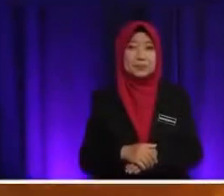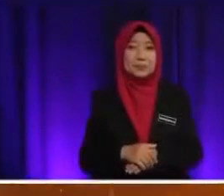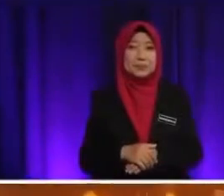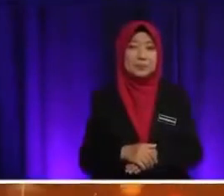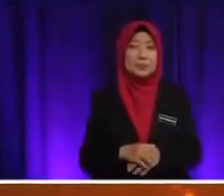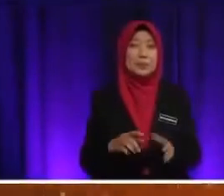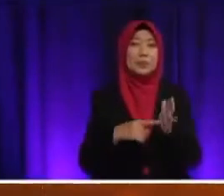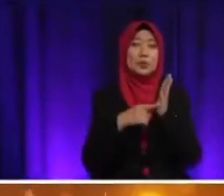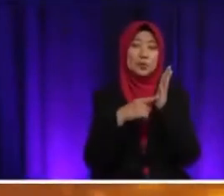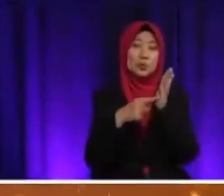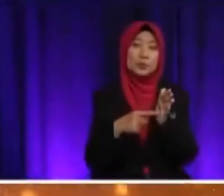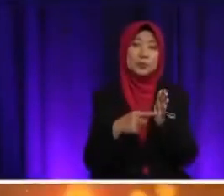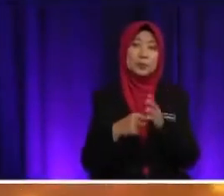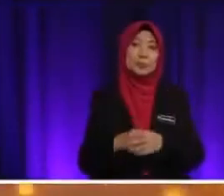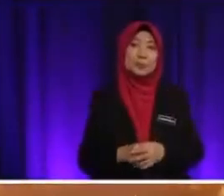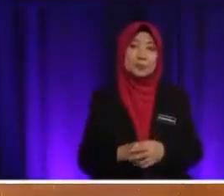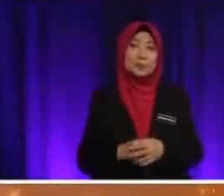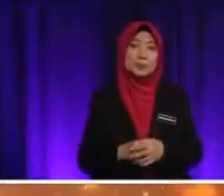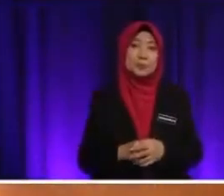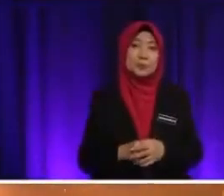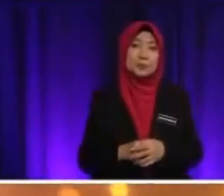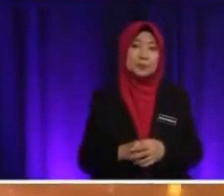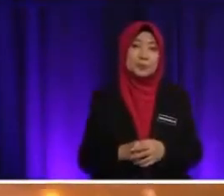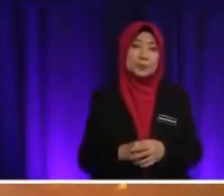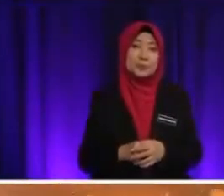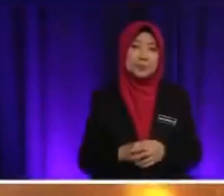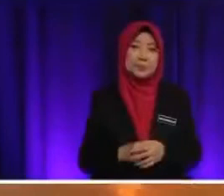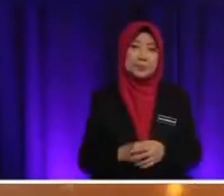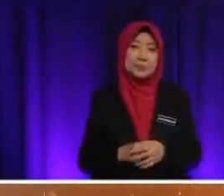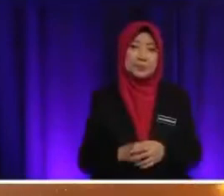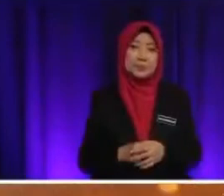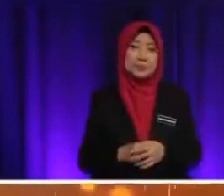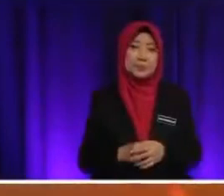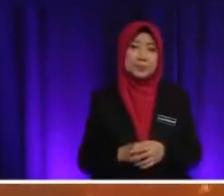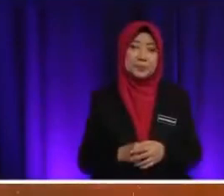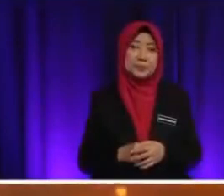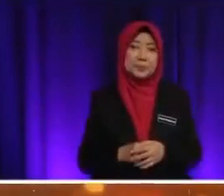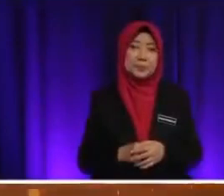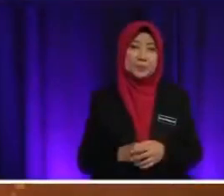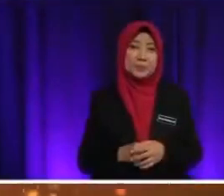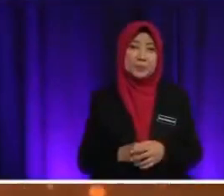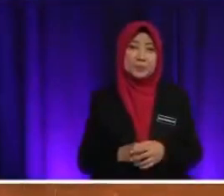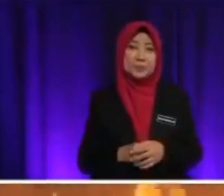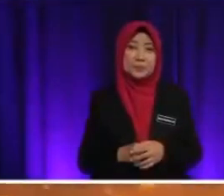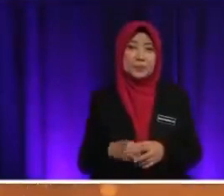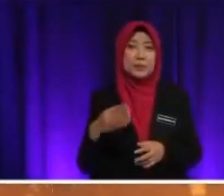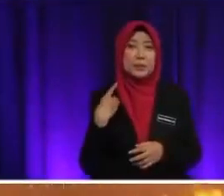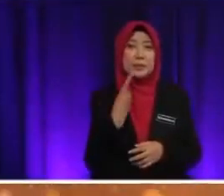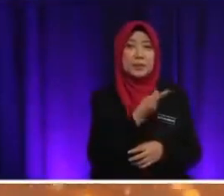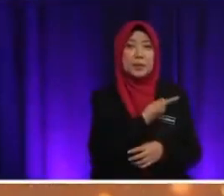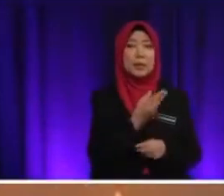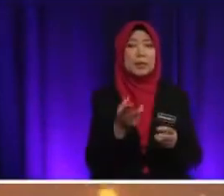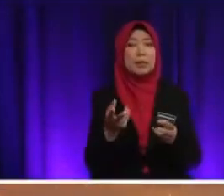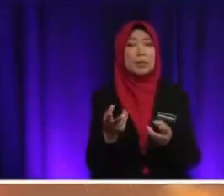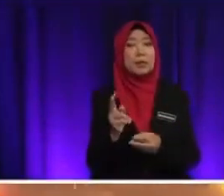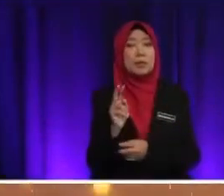Okey, tunjukkan di hadapan kamera, Fitri. Okey, belakang sikit Fitri. Tak nampak full. Belakang sikit. Kita